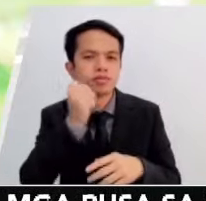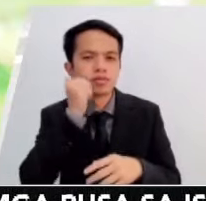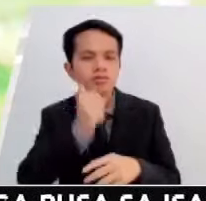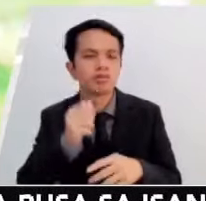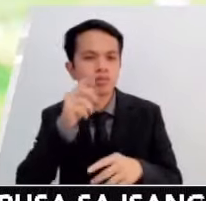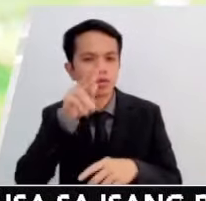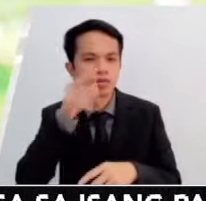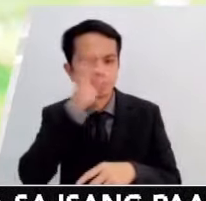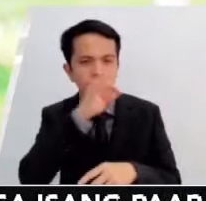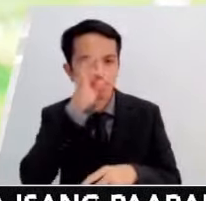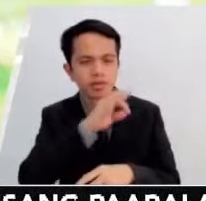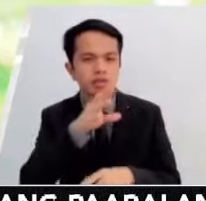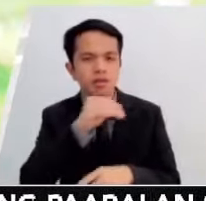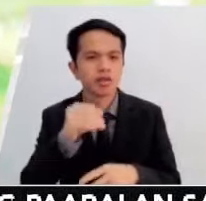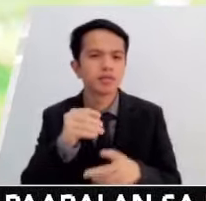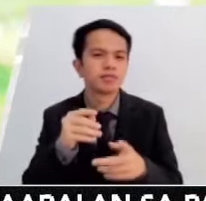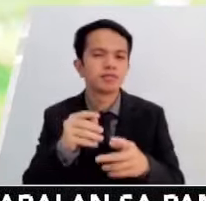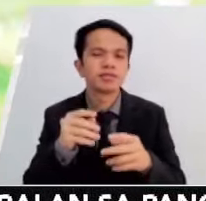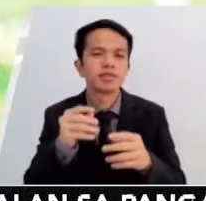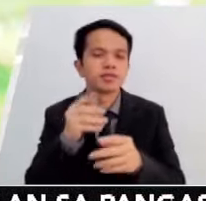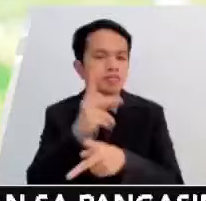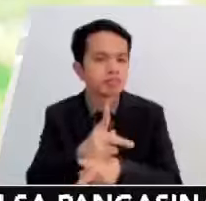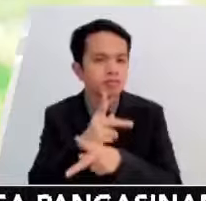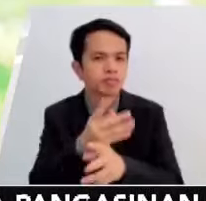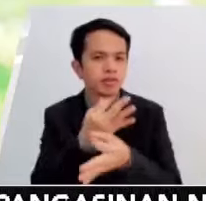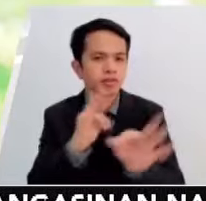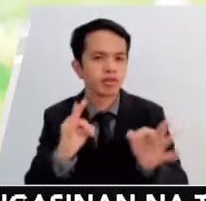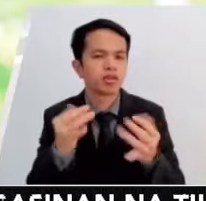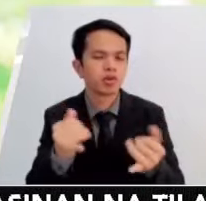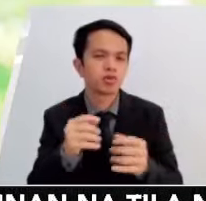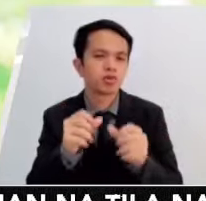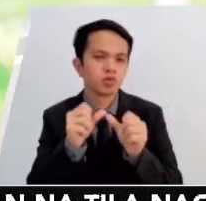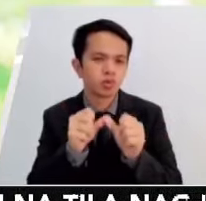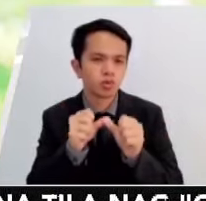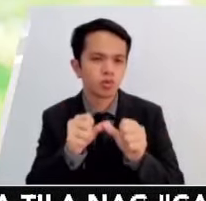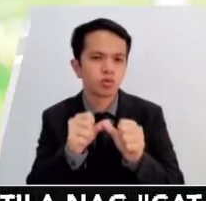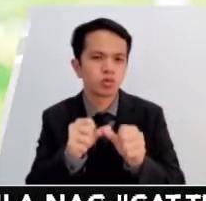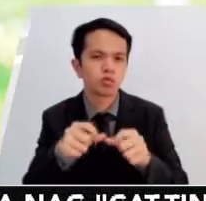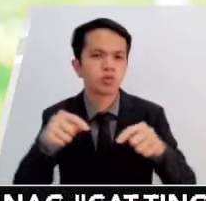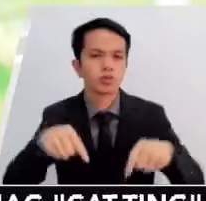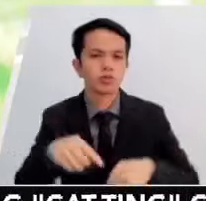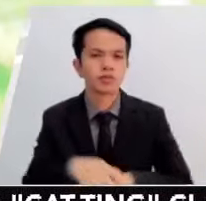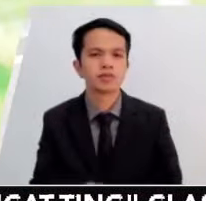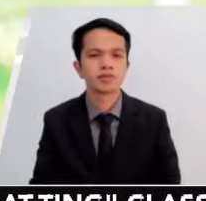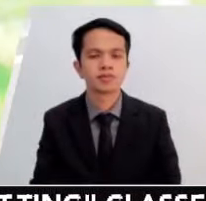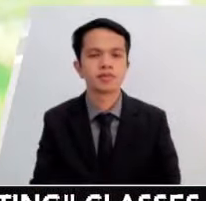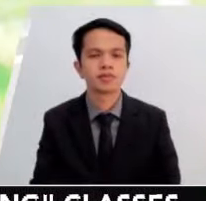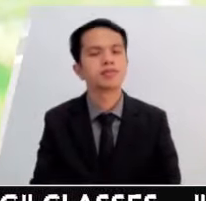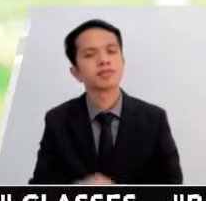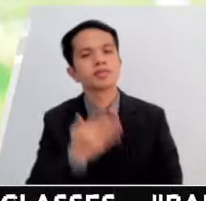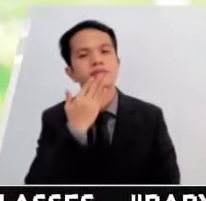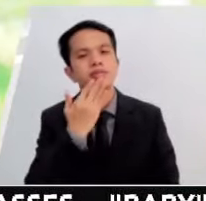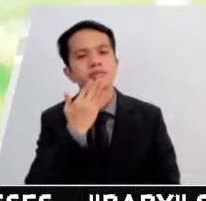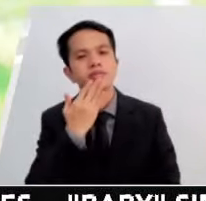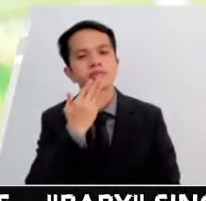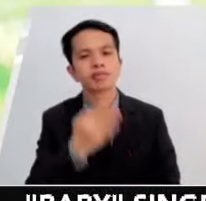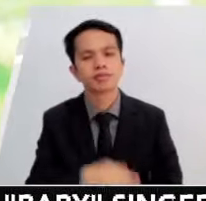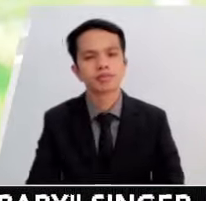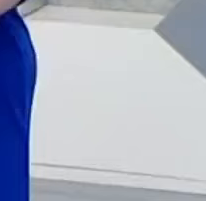bantayan ang kalayaan na ating patuloy na tinatamasa hanggang ngayon. Connie. Maraming salamat, Ivan Mayrina.